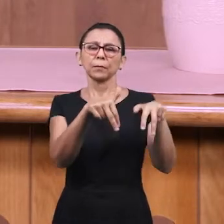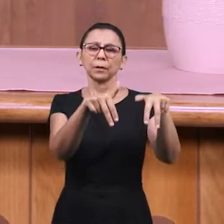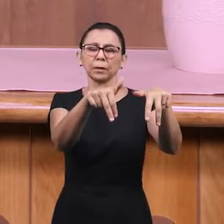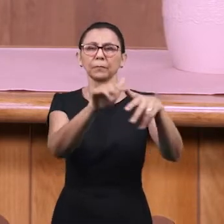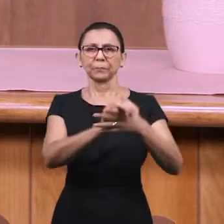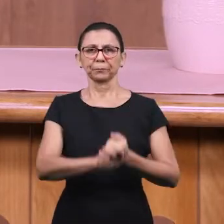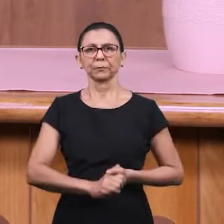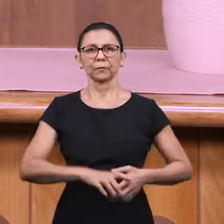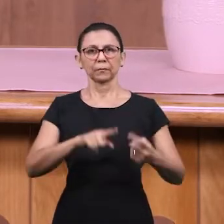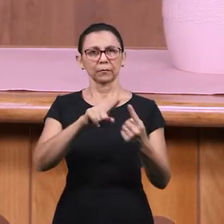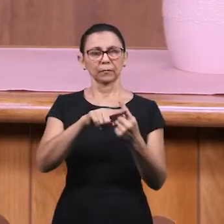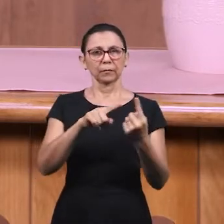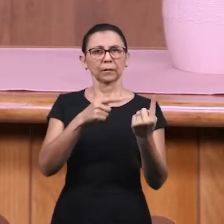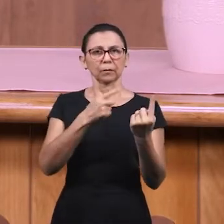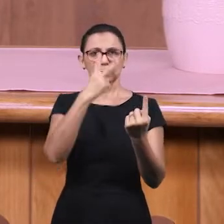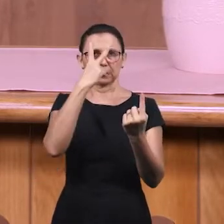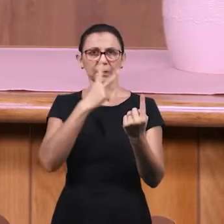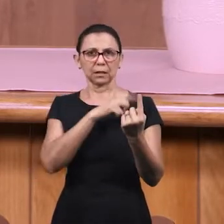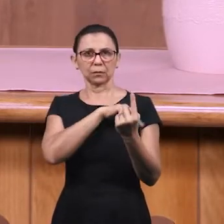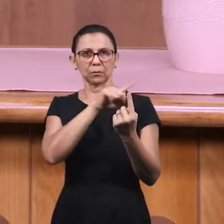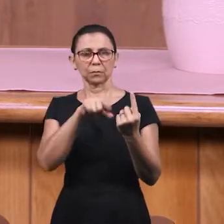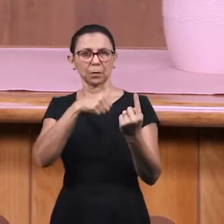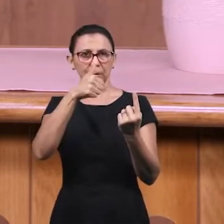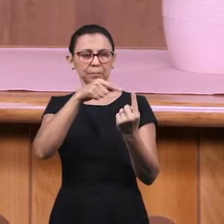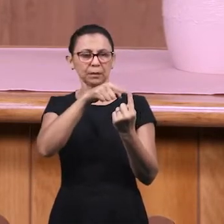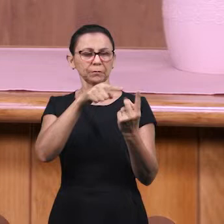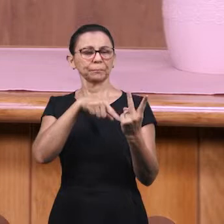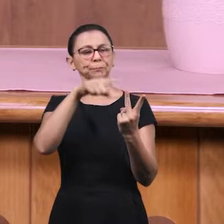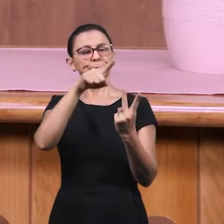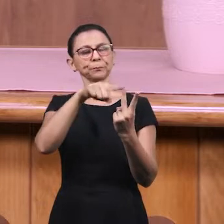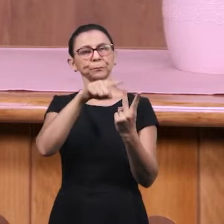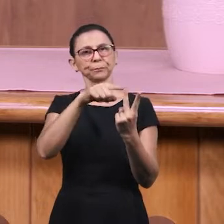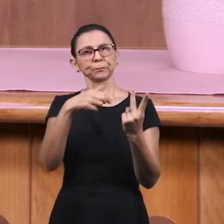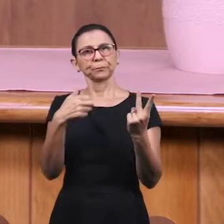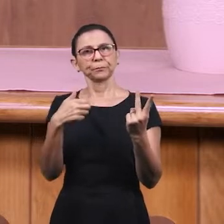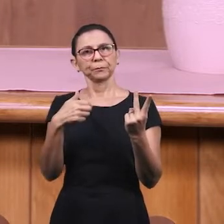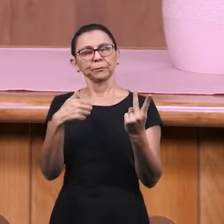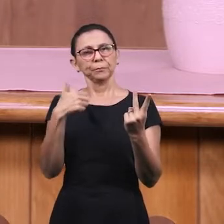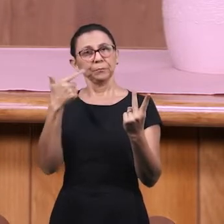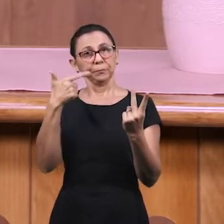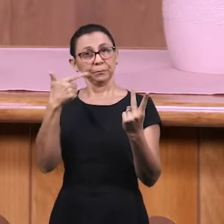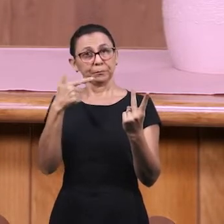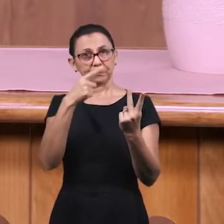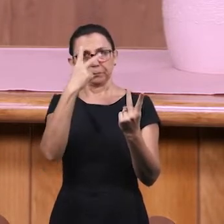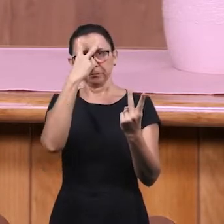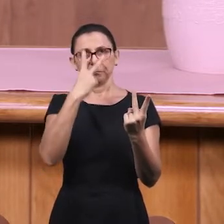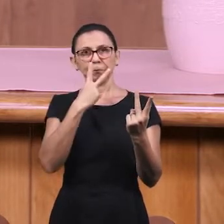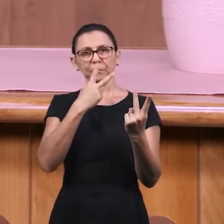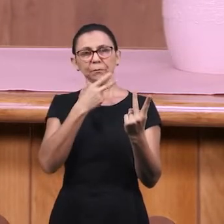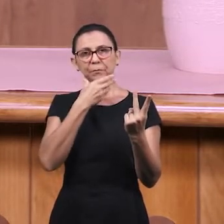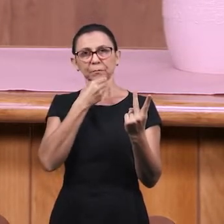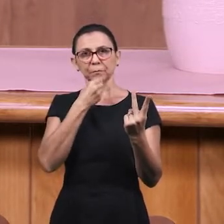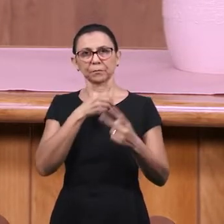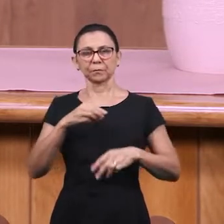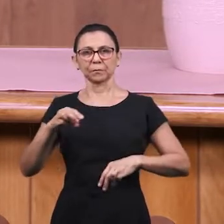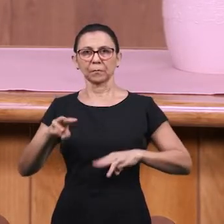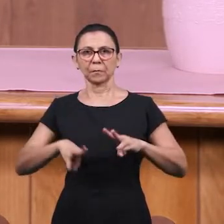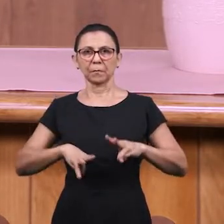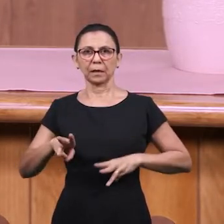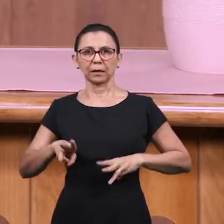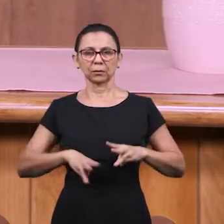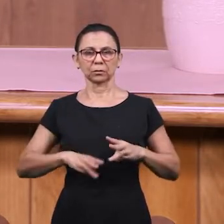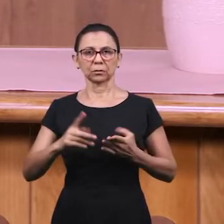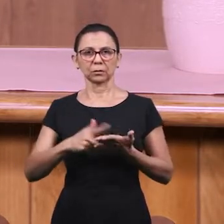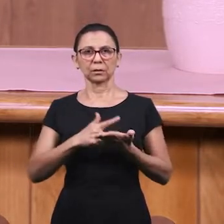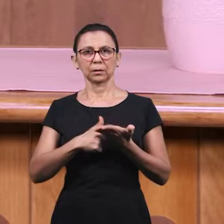из слепых, так? Второй слепой. Это Марка, 8 глава,